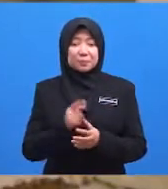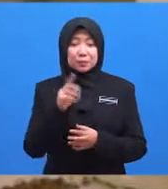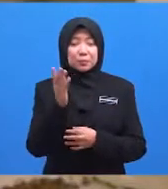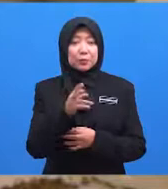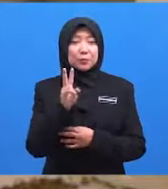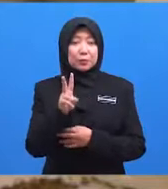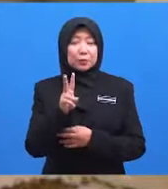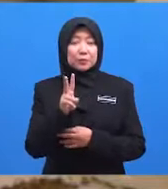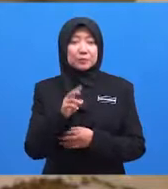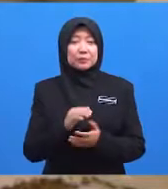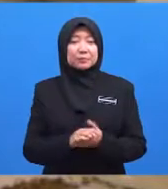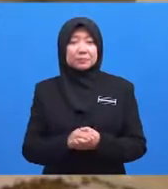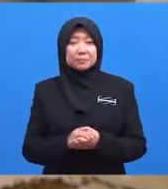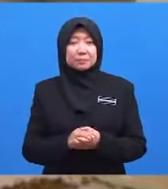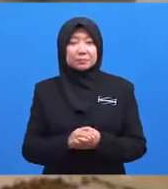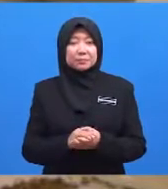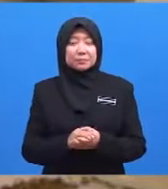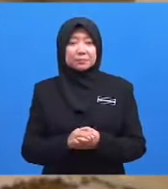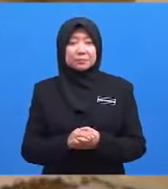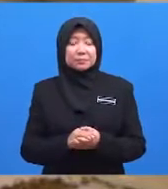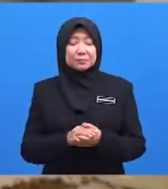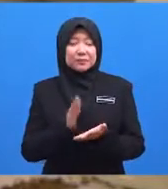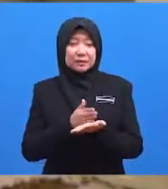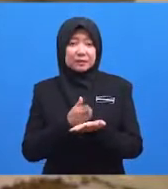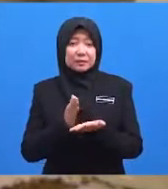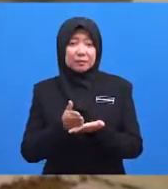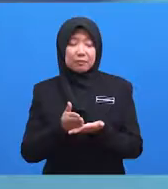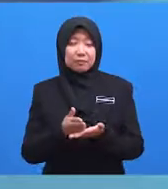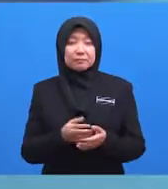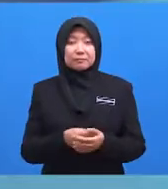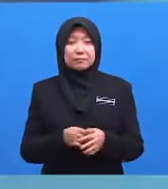1/2 camca besar atau tablespoon hirisan daun kucai.